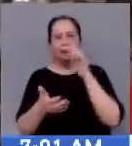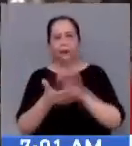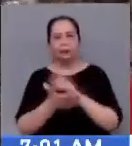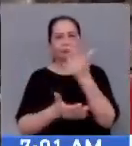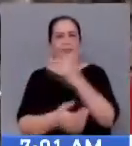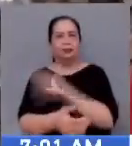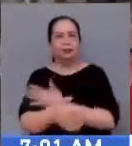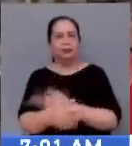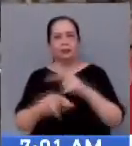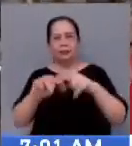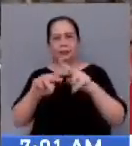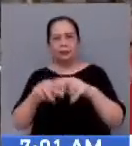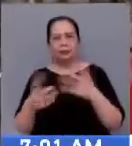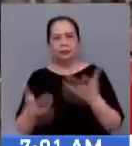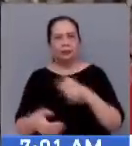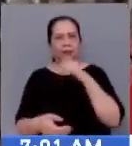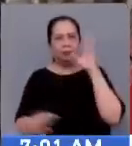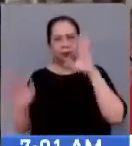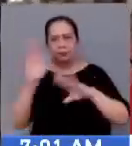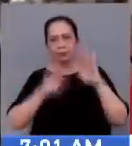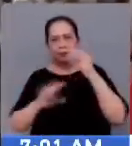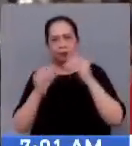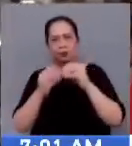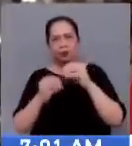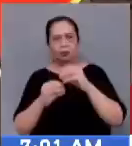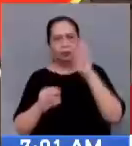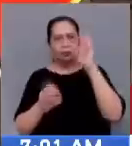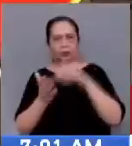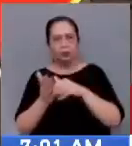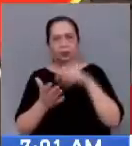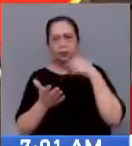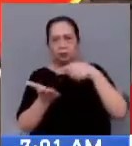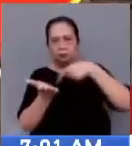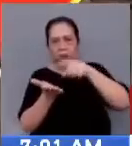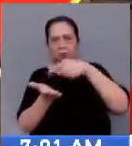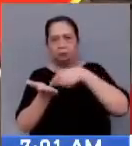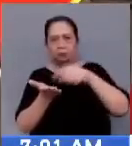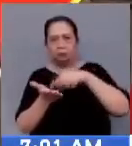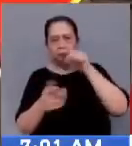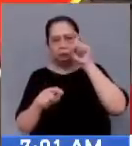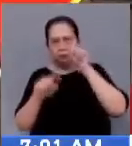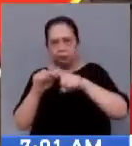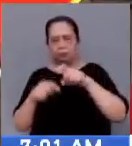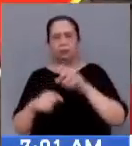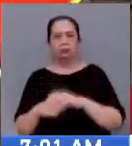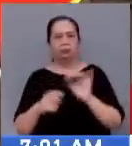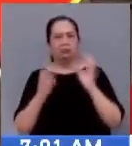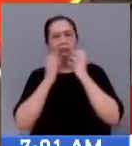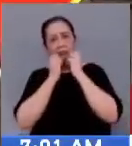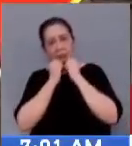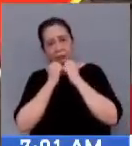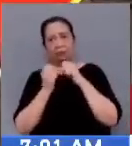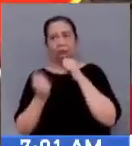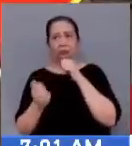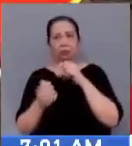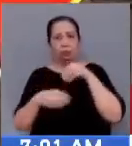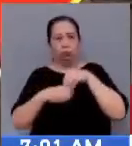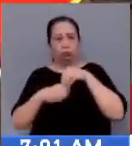least, hindi na raw niya po problemahin ang 6,000 pisong buwan ng upa. Oo, tipid na, sir. Siyempre, hindi na ako mag-iipon, sir, para sa